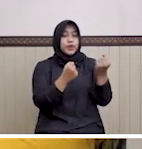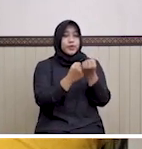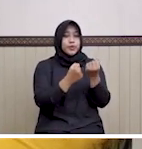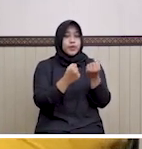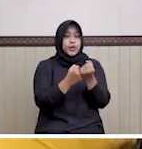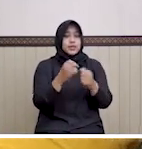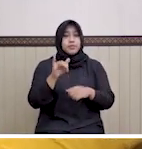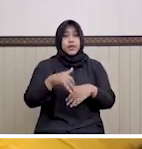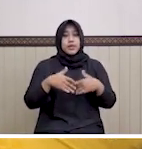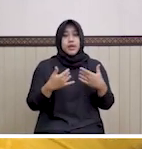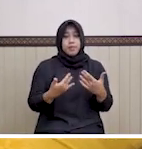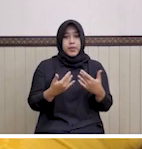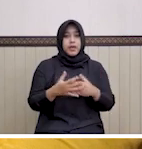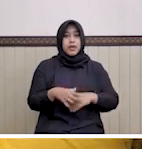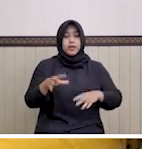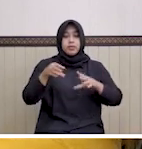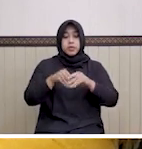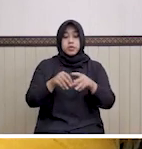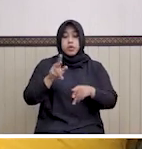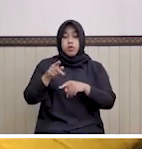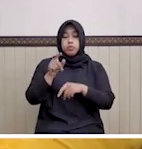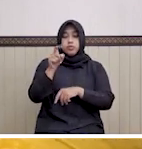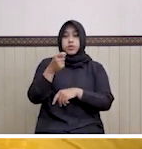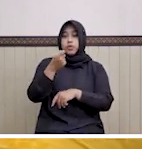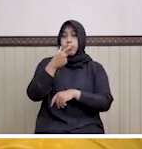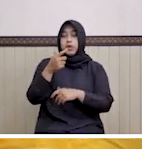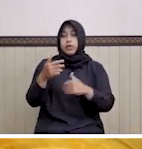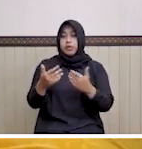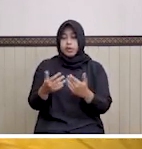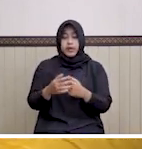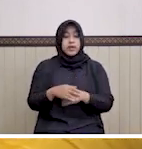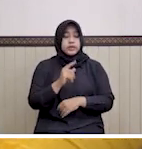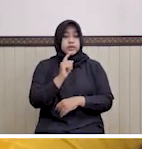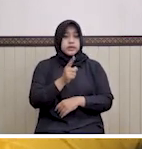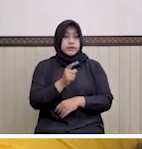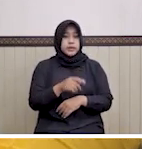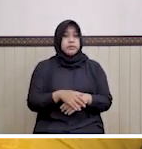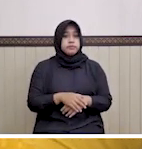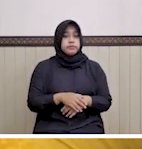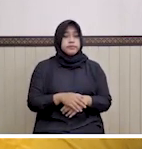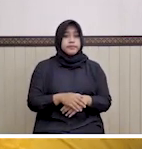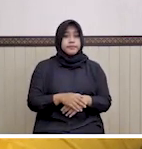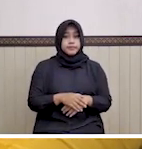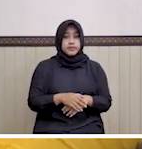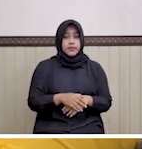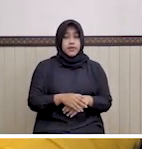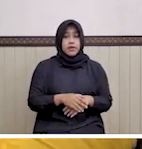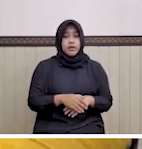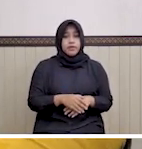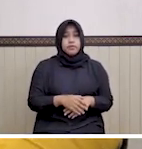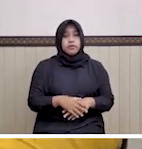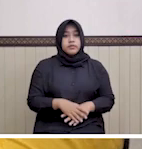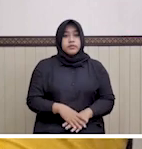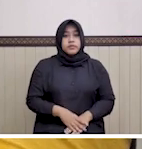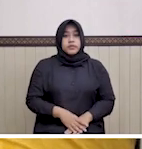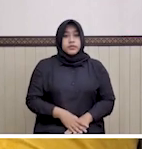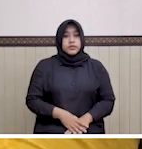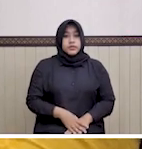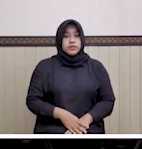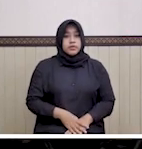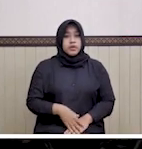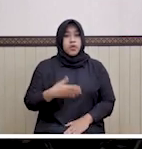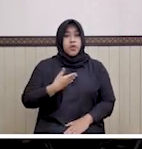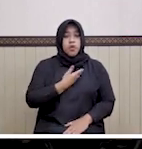Seperti apa termasuk jika butuh obat apa gitu karena tidak menutup kemungkinan korban yang kita damping itu ada